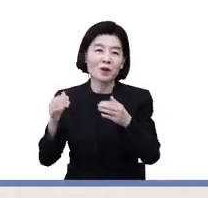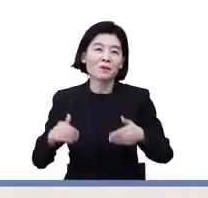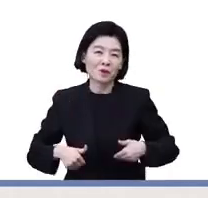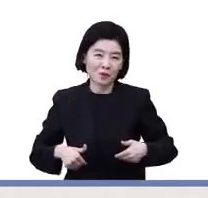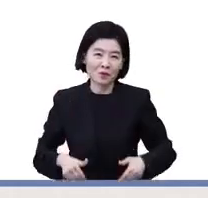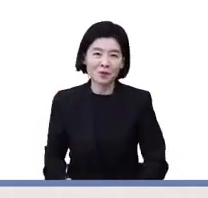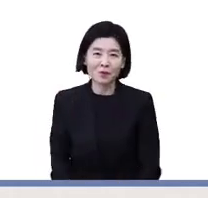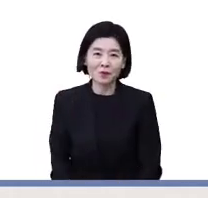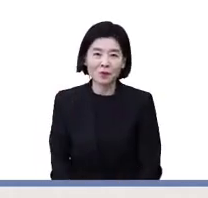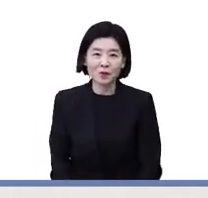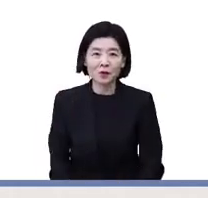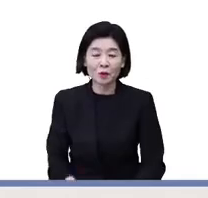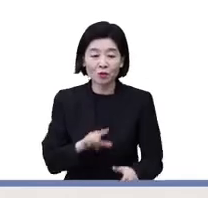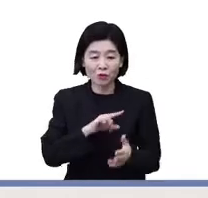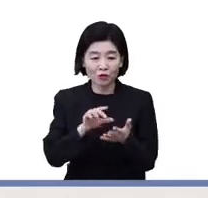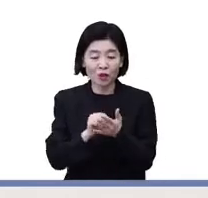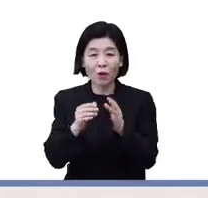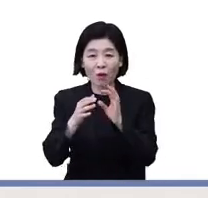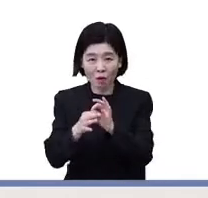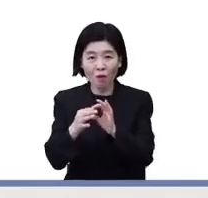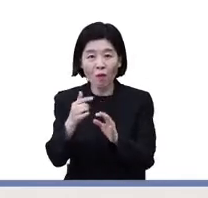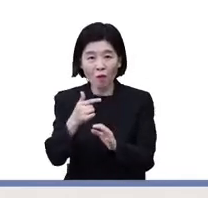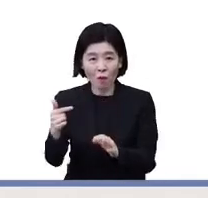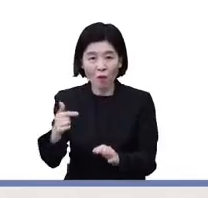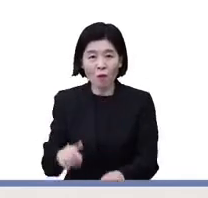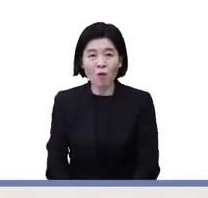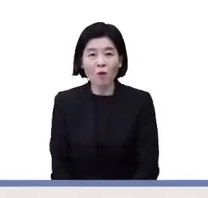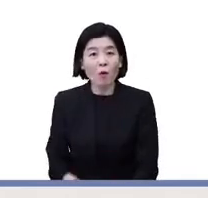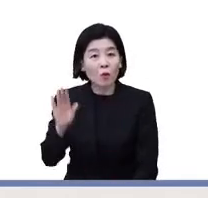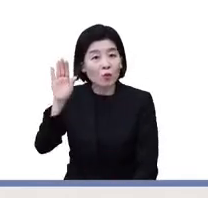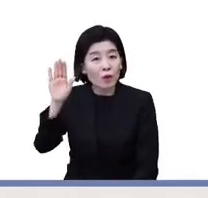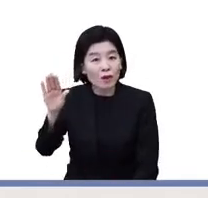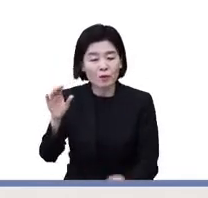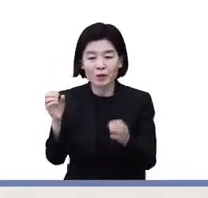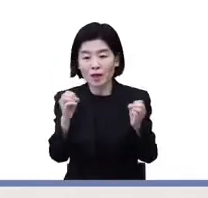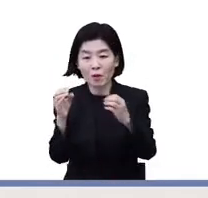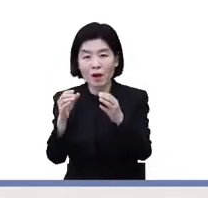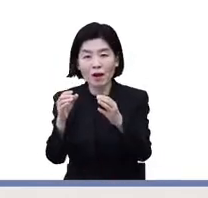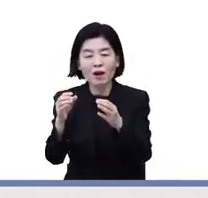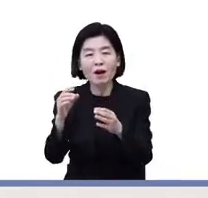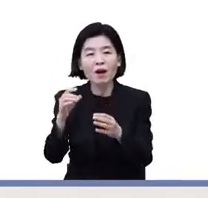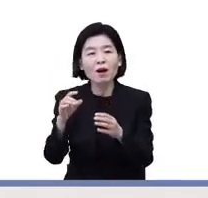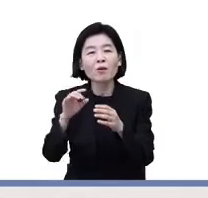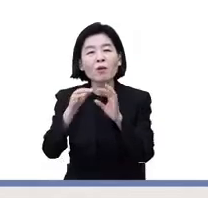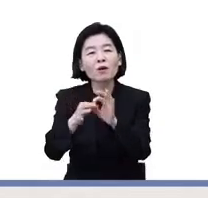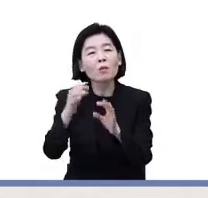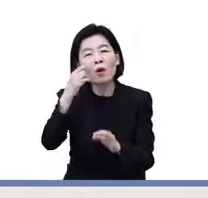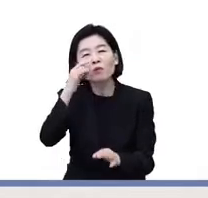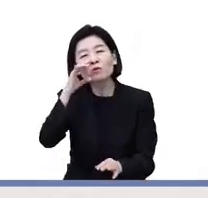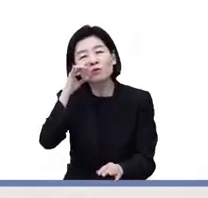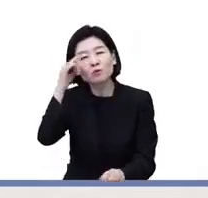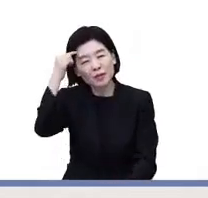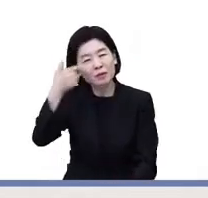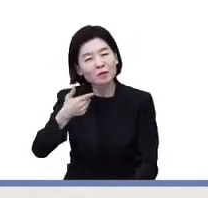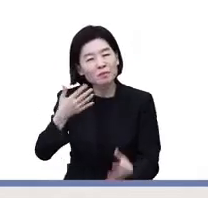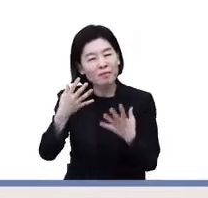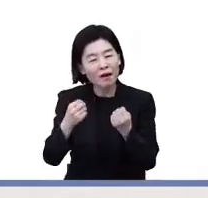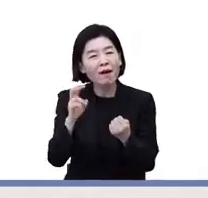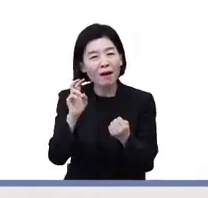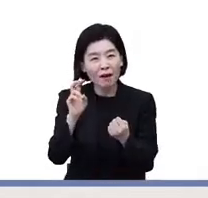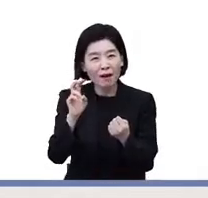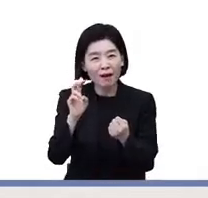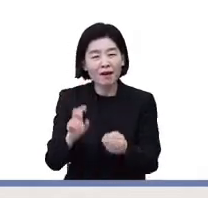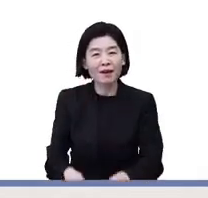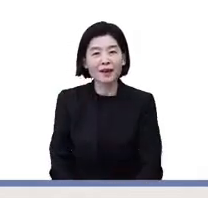오늘의 주제와도 사실 관련이 많고요. 2부에서 대화와 관련된 질문들을 많이 것으로 제가 알고 있습니다. 그런